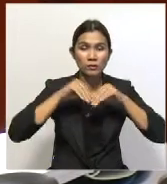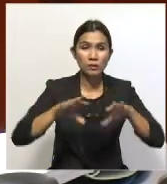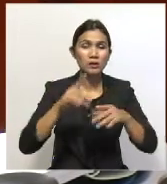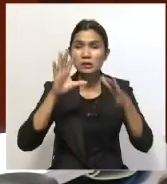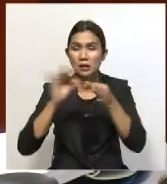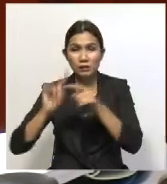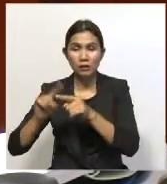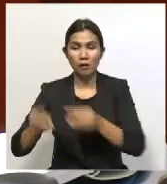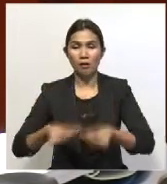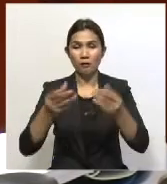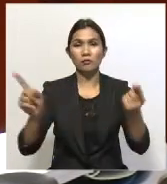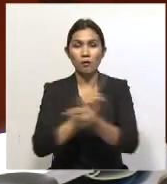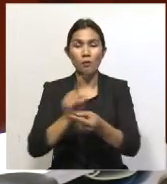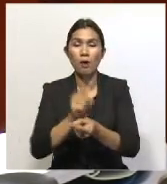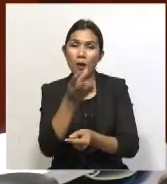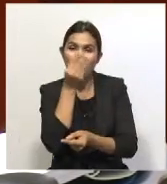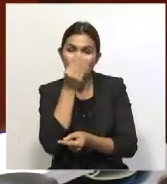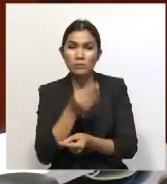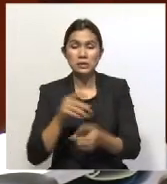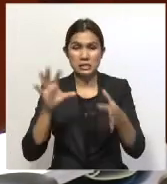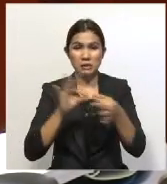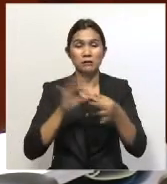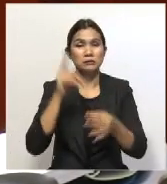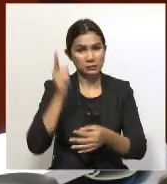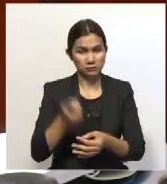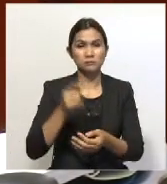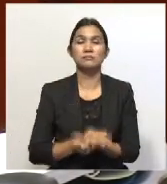คมได้รับทราบข้อมูลข้อที่เป็นความจริงได